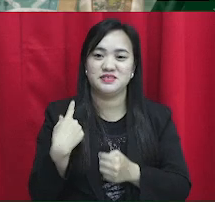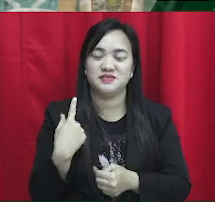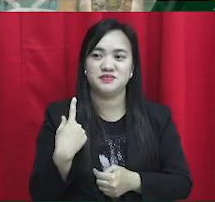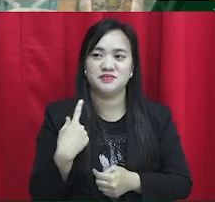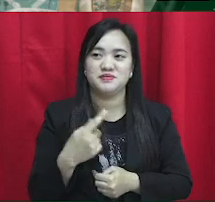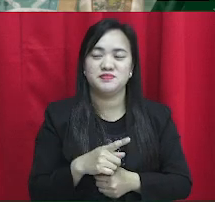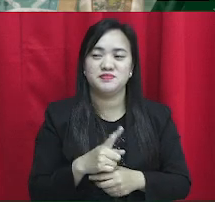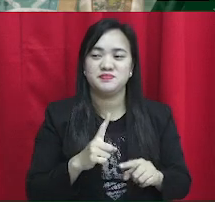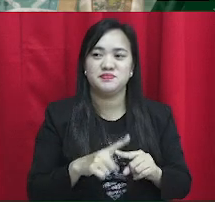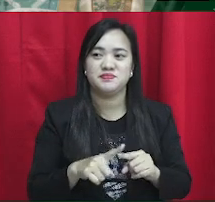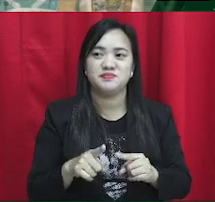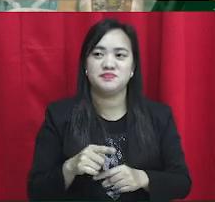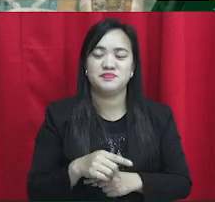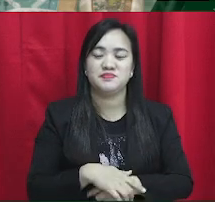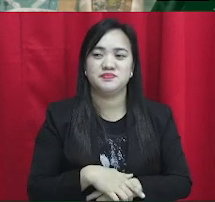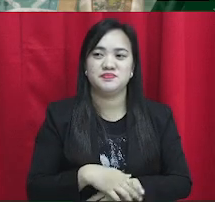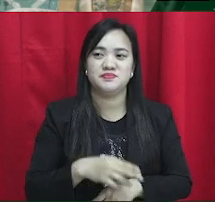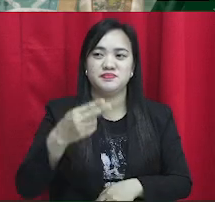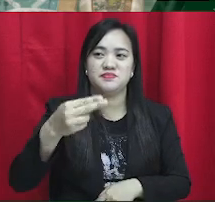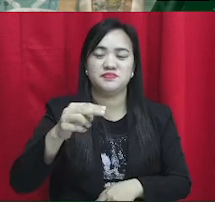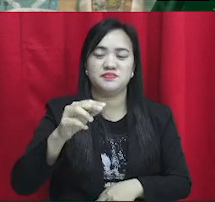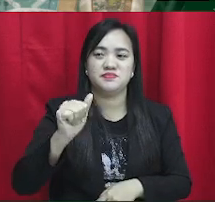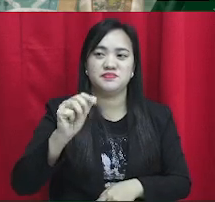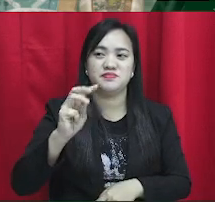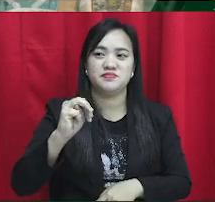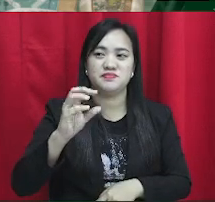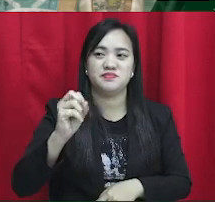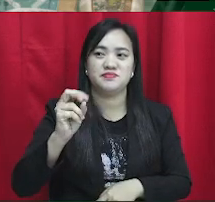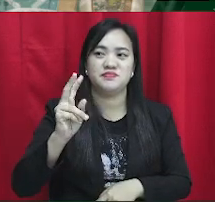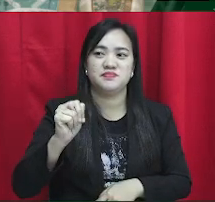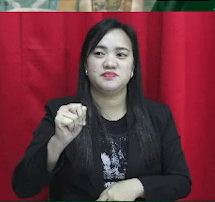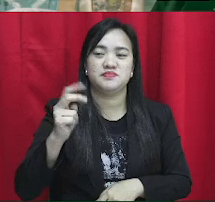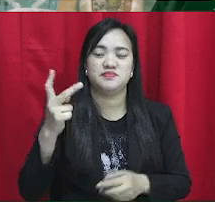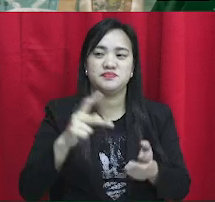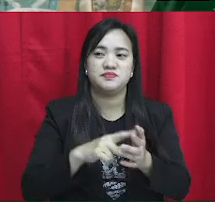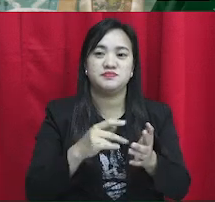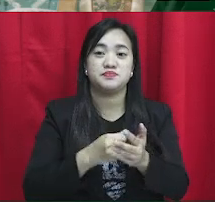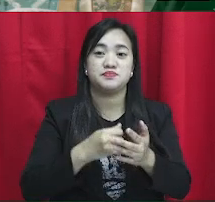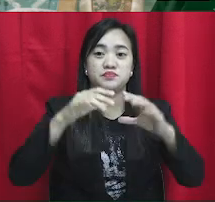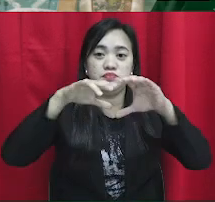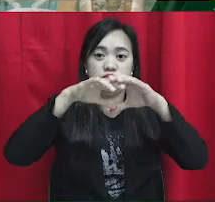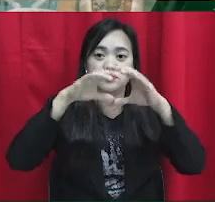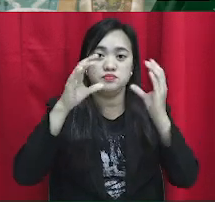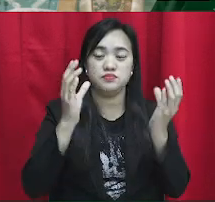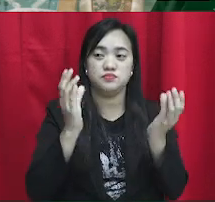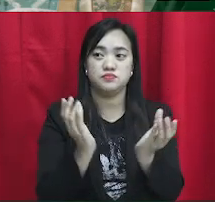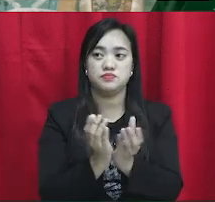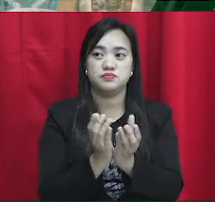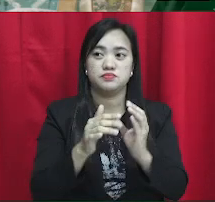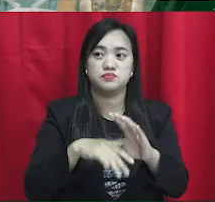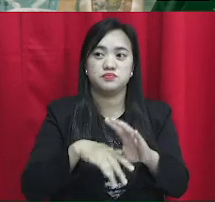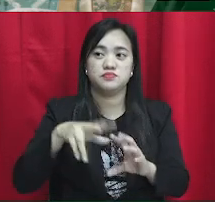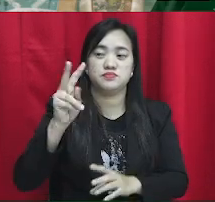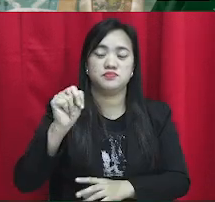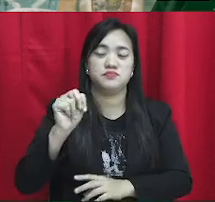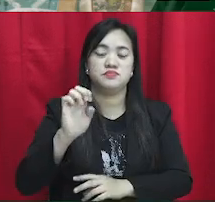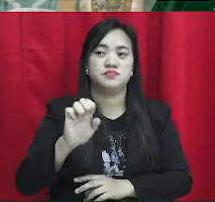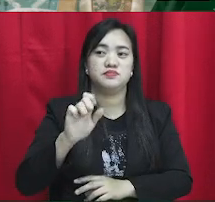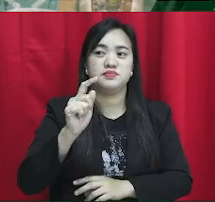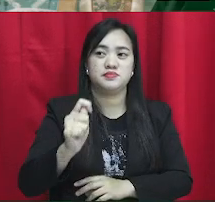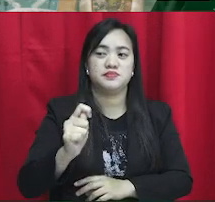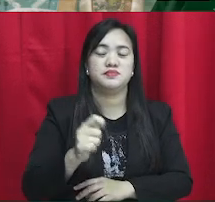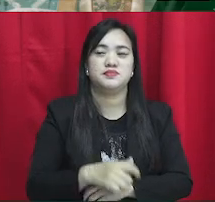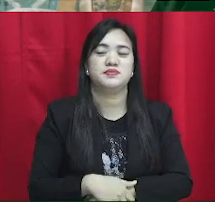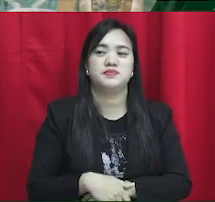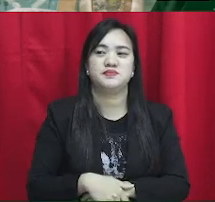yung hamon ng, ano dito, yung Chinese na yung nakabalot pa siya para sa net. Okay. O diba nanay, naranasan nyo ba yan? Makakita